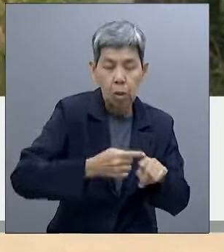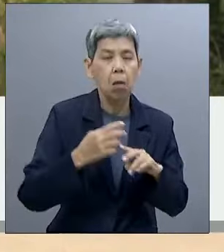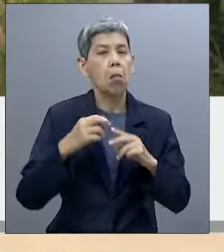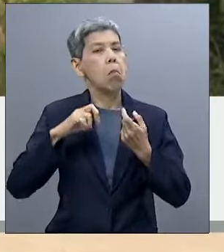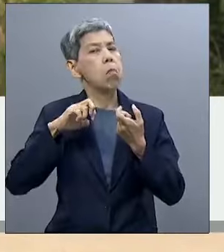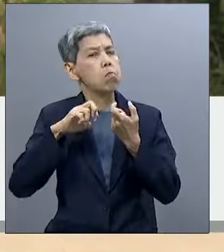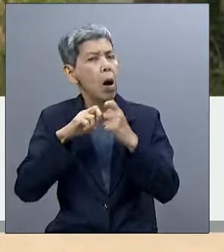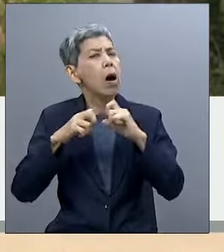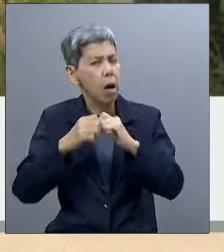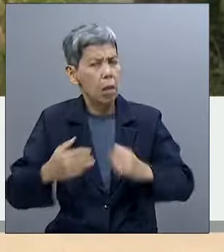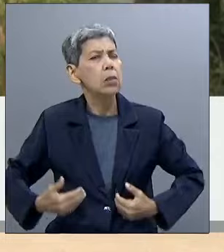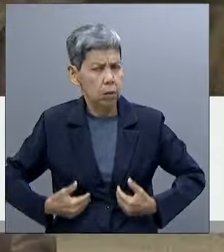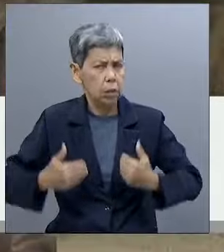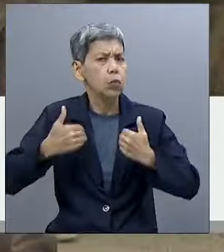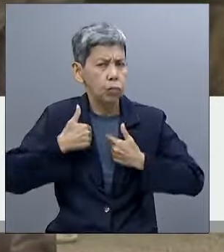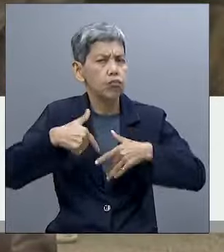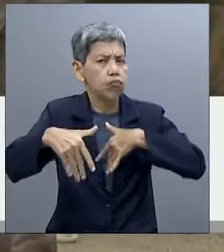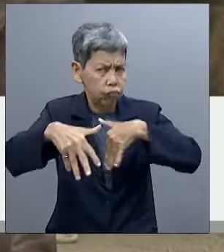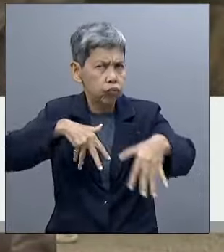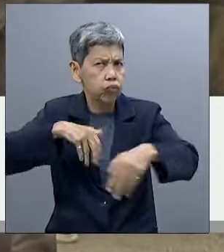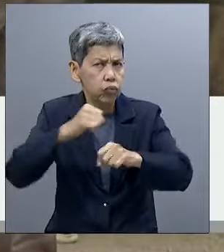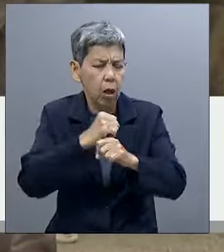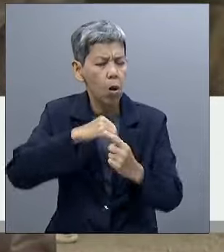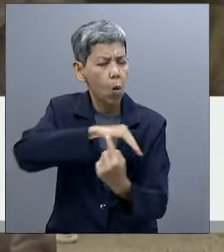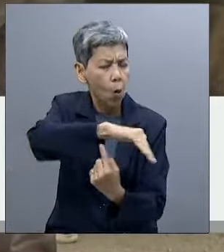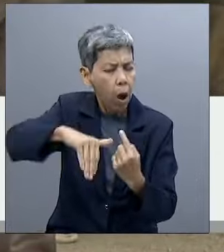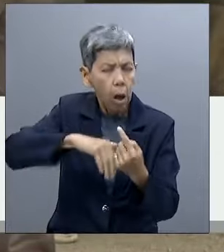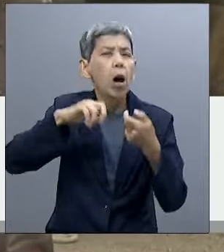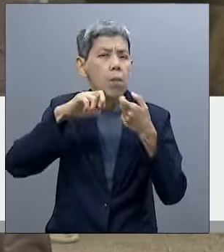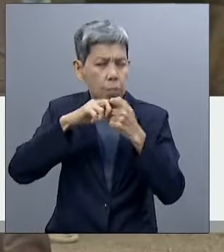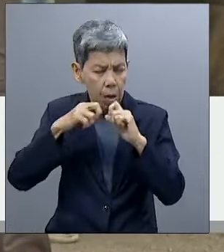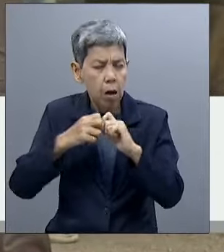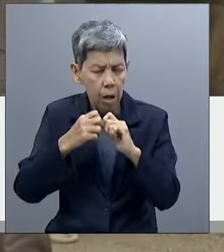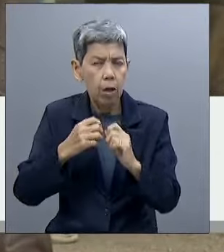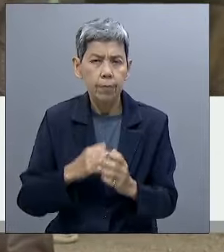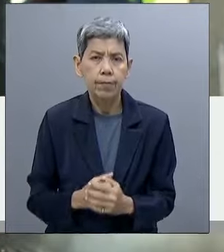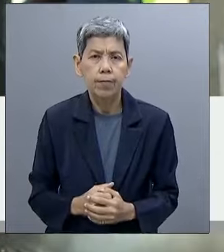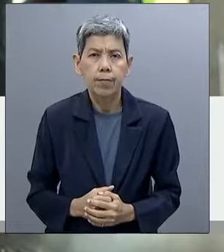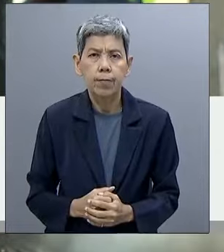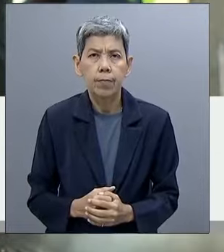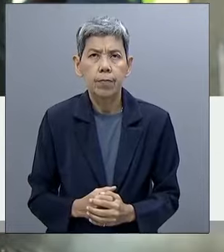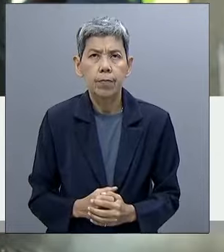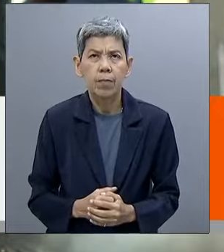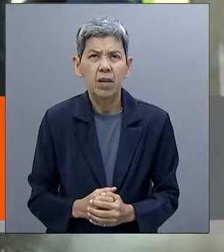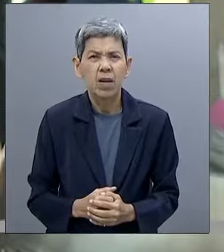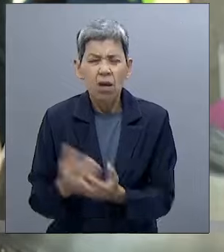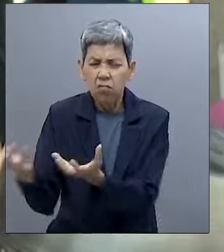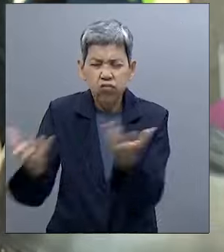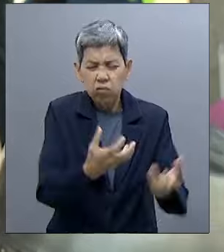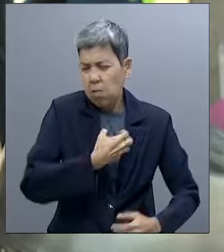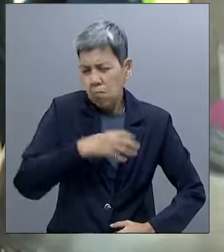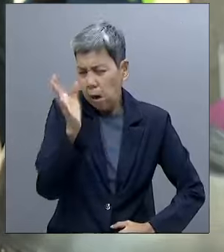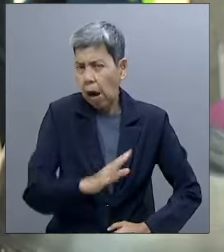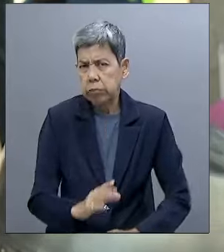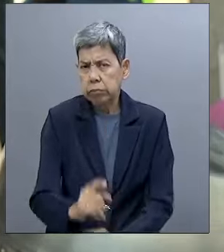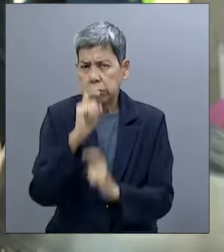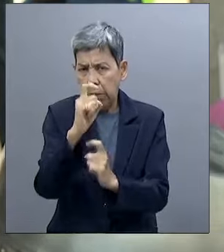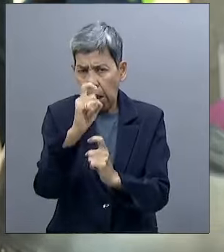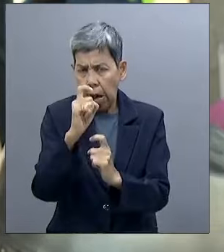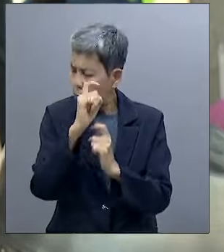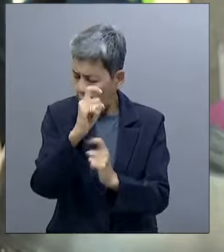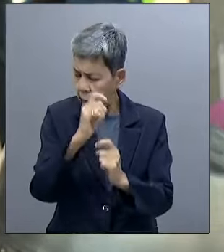ทบต่อชีวิตของชาวบ้านและสภาพแวดล้อมตามธรรมชาติค่ะ ที่จริงไม่น่าให้เอากลับนะเพราะมันอันตรายใช่มั้ยเ